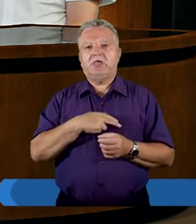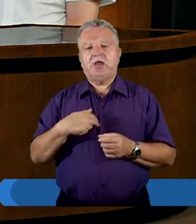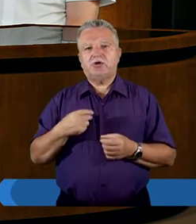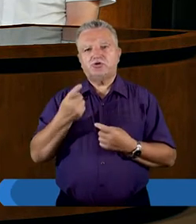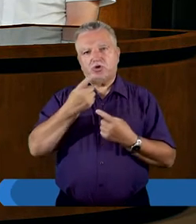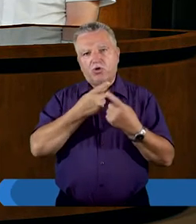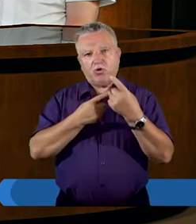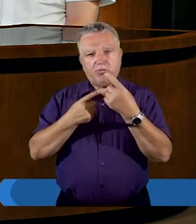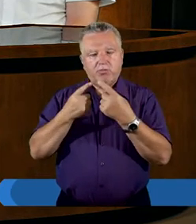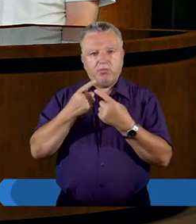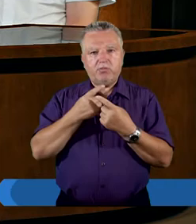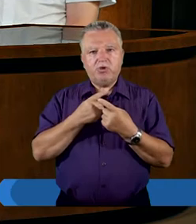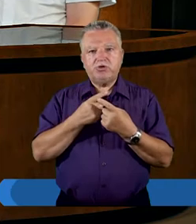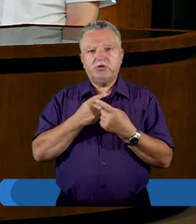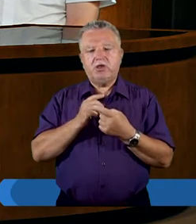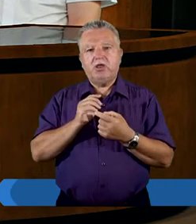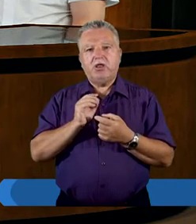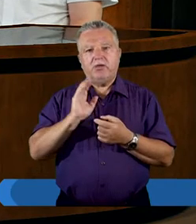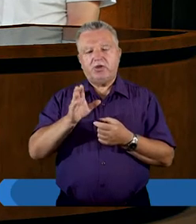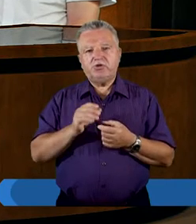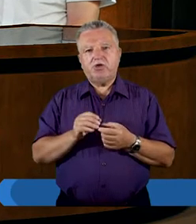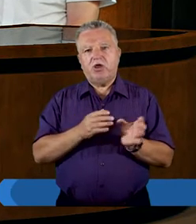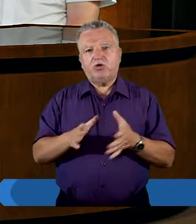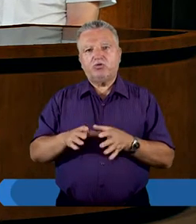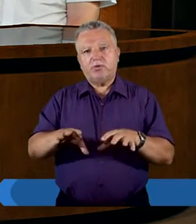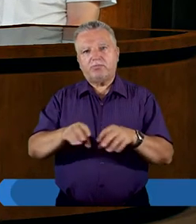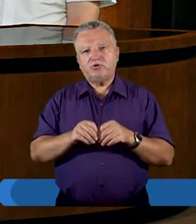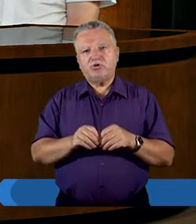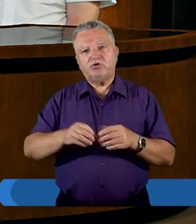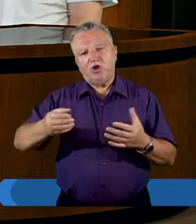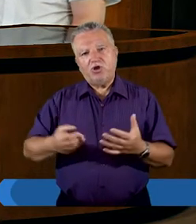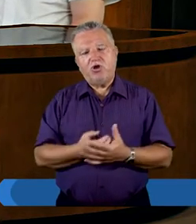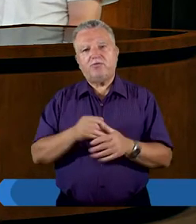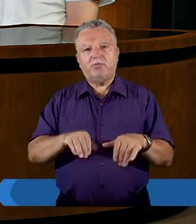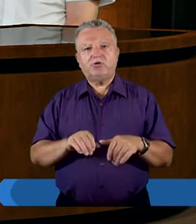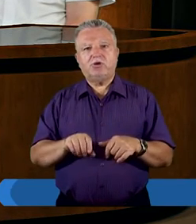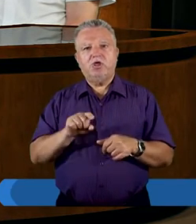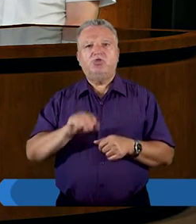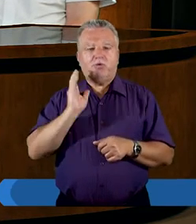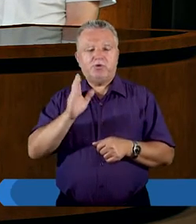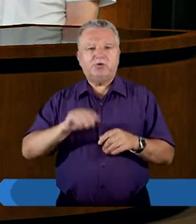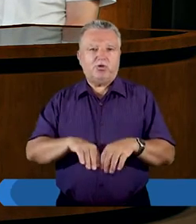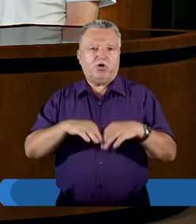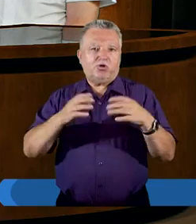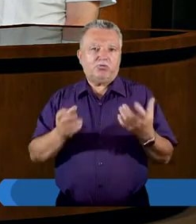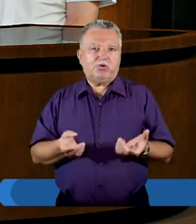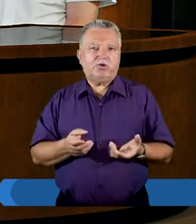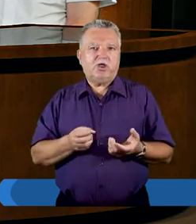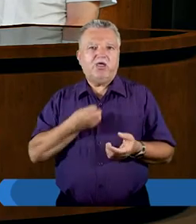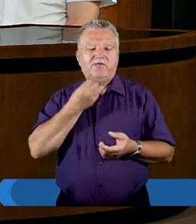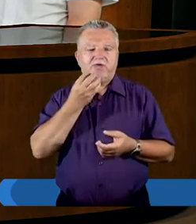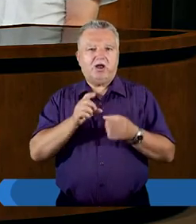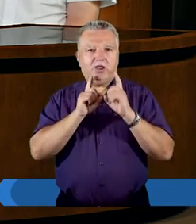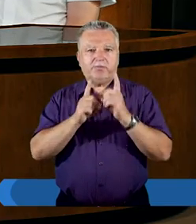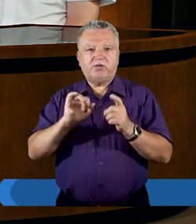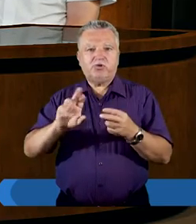kiedy nasz umysł i nasza percepcja będzie gotowa przyjmować nowe możliwości, to będziemy odkrywać świat i pozostałe prawdy i